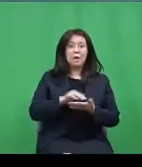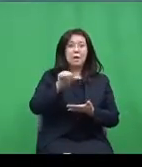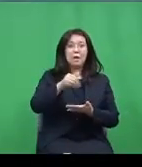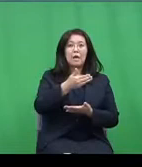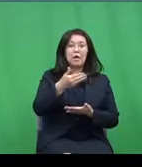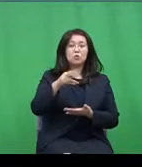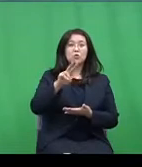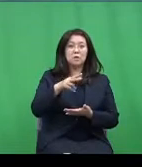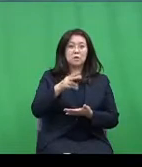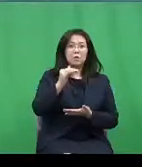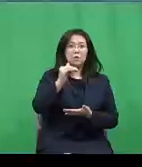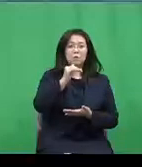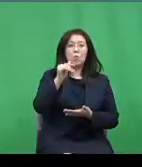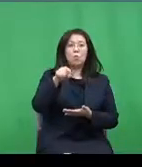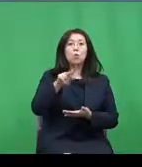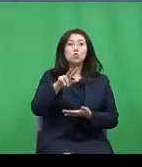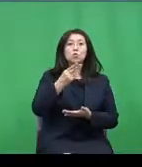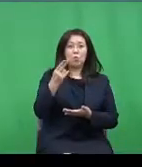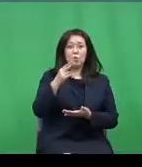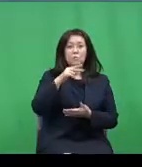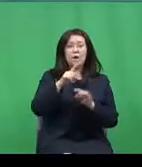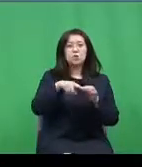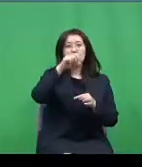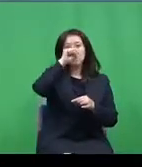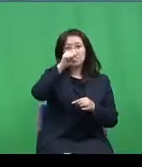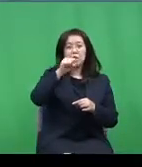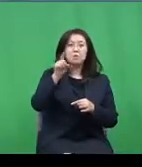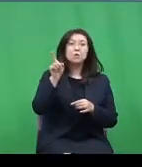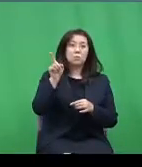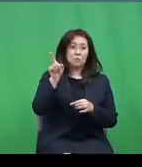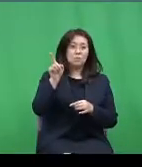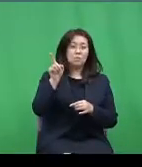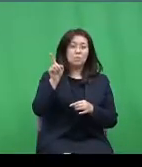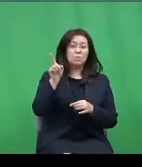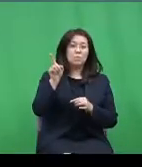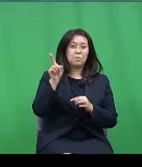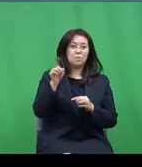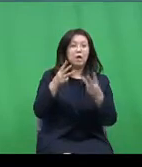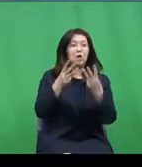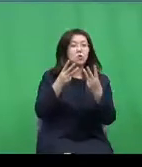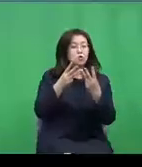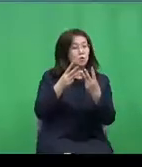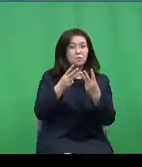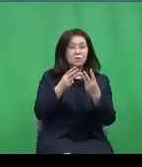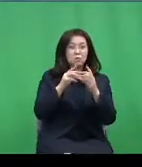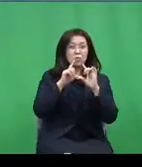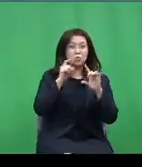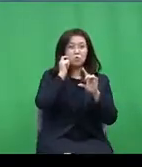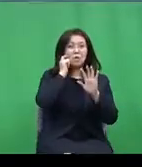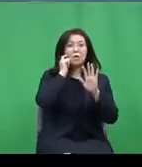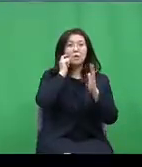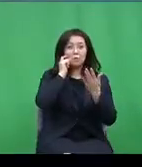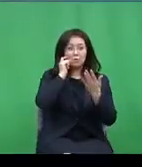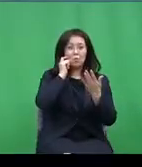アングリーゴールド、八木さんですか、入善の。方のところでは、まあ数字はちょっと言えないんですけれ